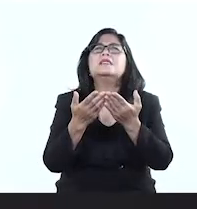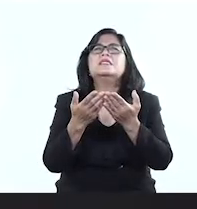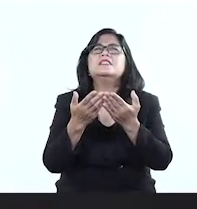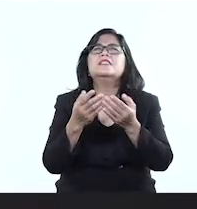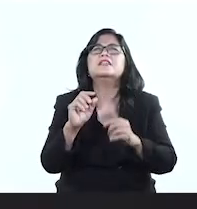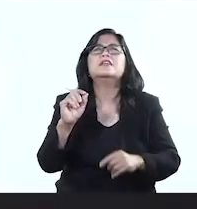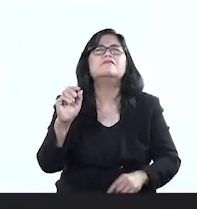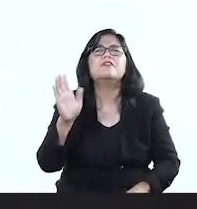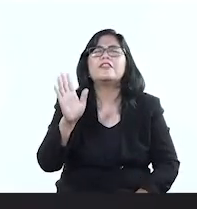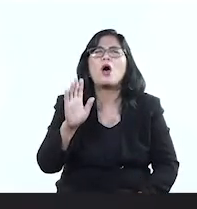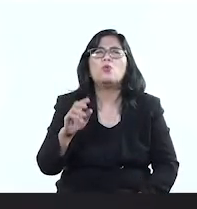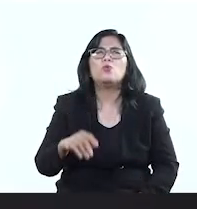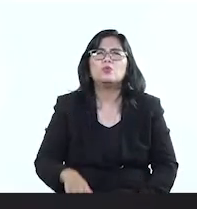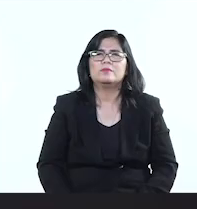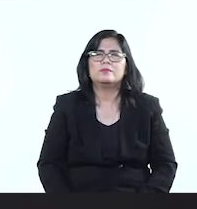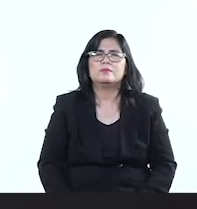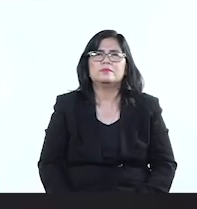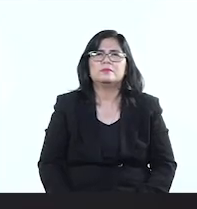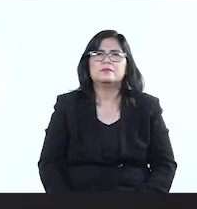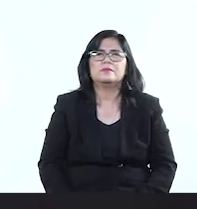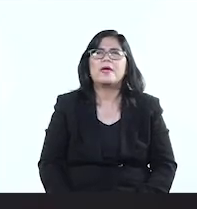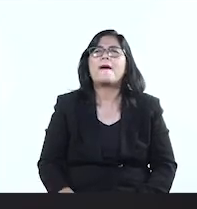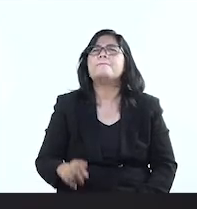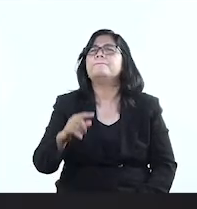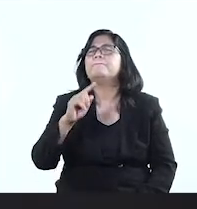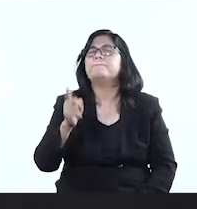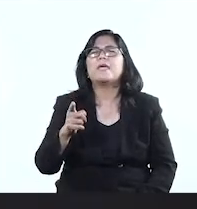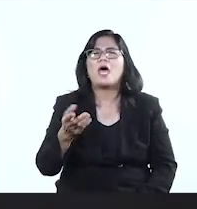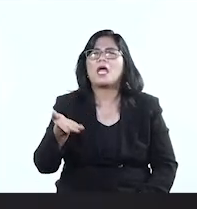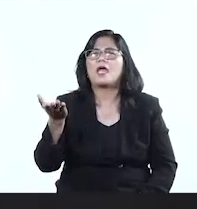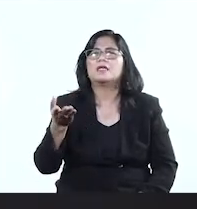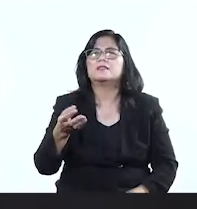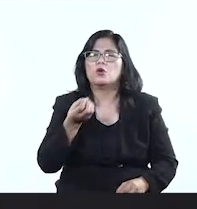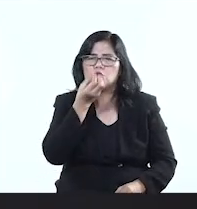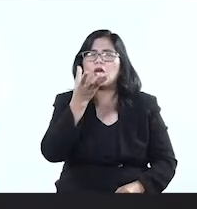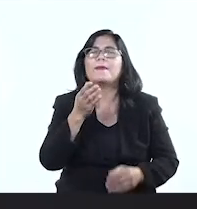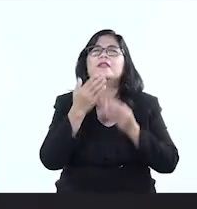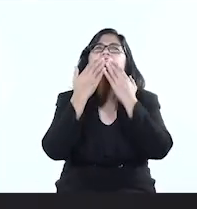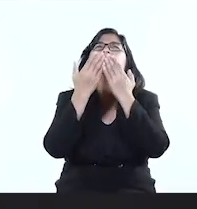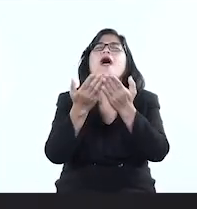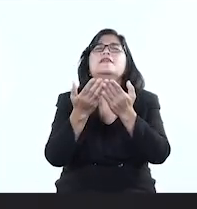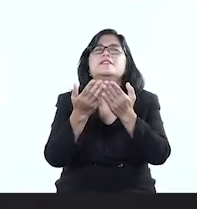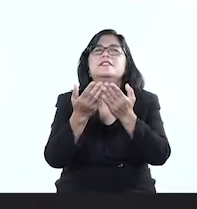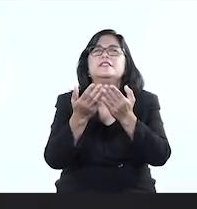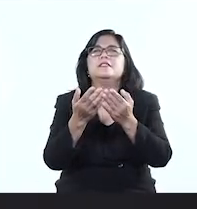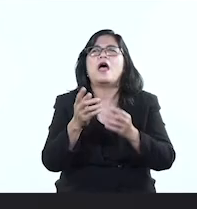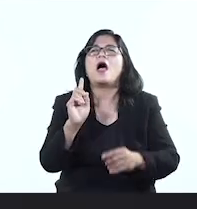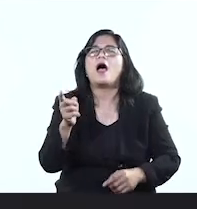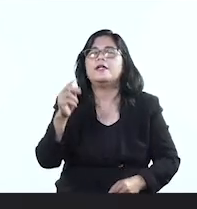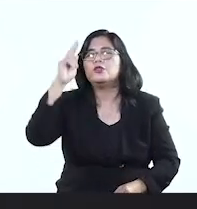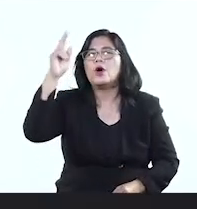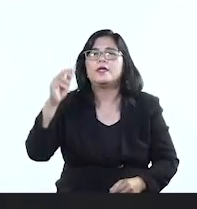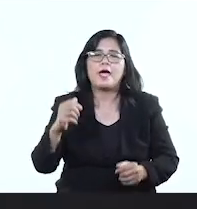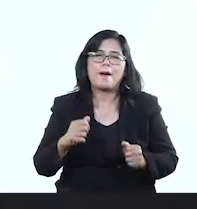buat semua gagal pendeta untuk apa apalagi yang bisa saya terima kasih Minimal Kita berterima kasih Hai bodat Tuhan di tetap mendampingi